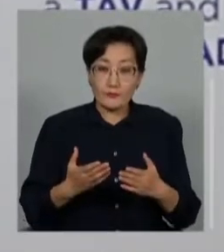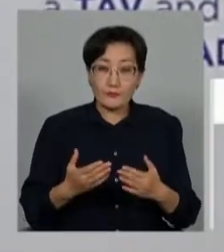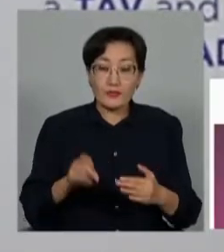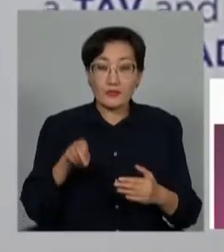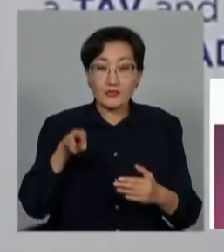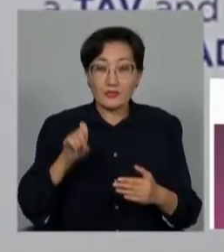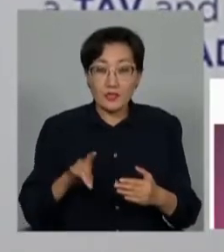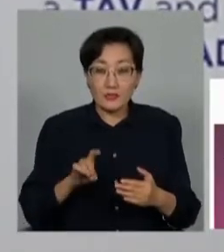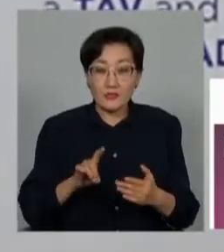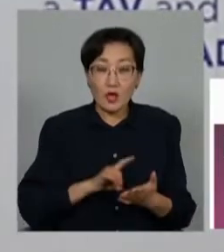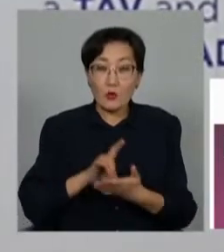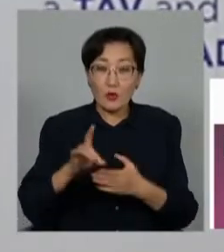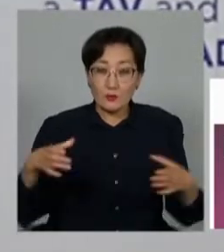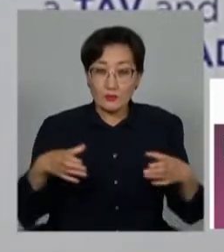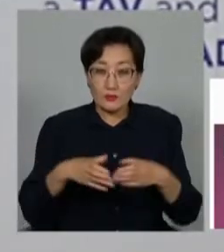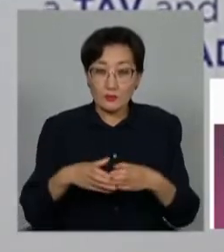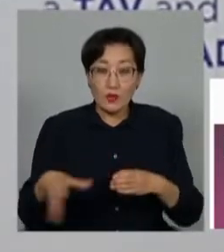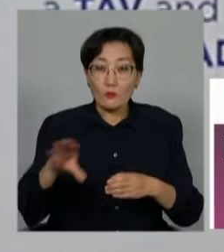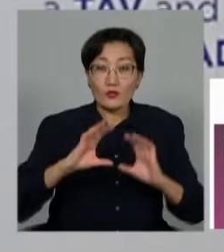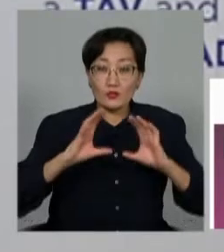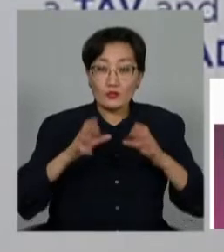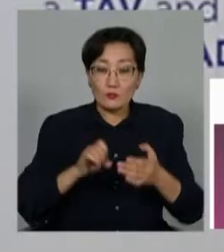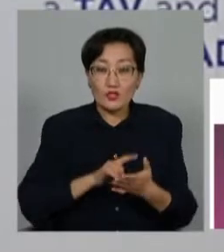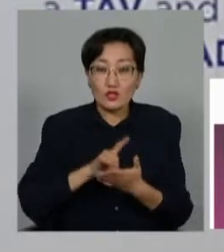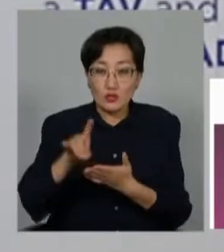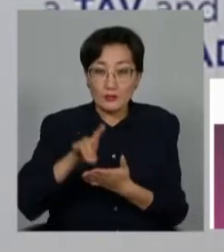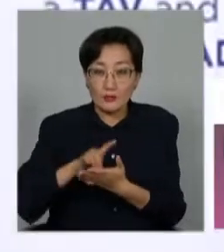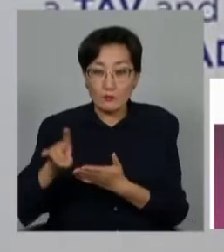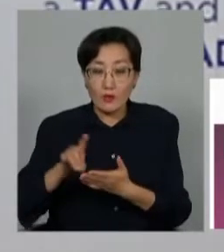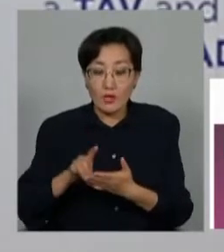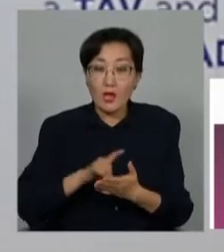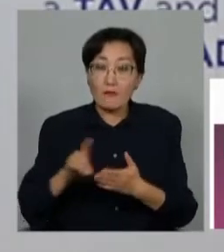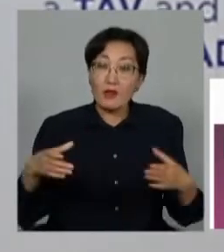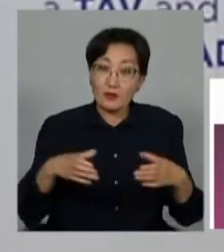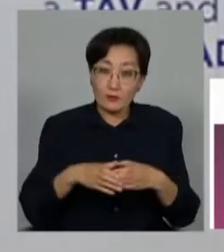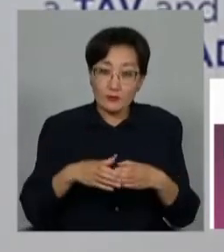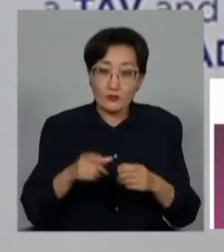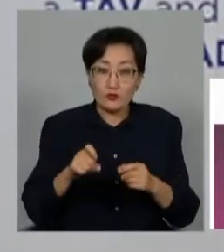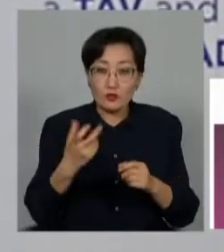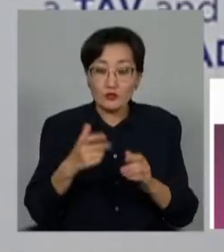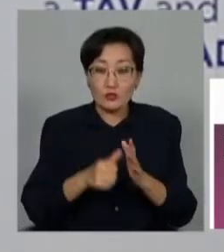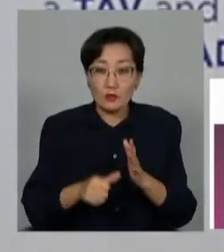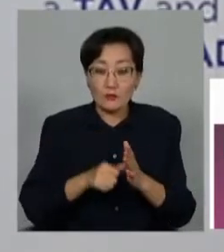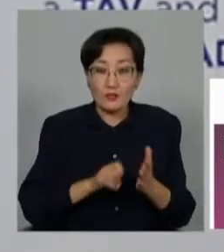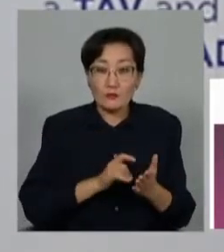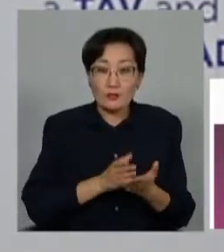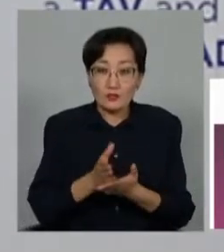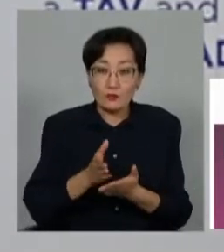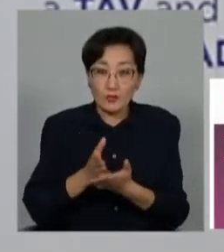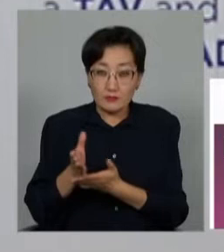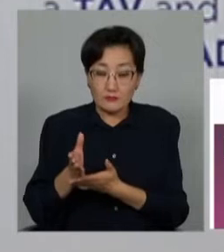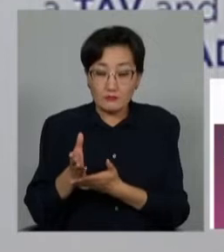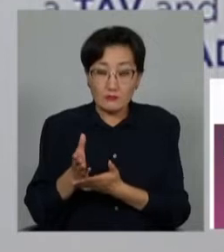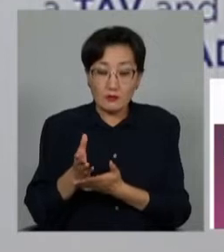Катар Airways бүкіл әлемге ұшатын авиакомпания. 160 рейс, 160 бағыт